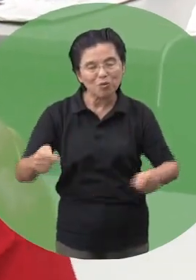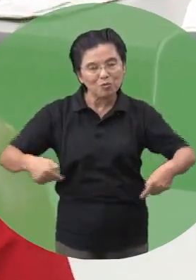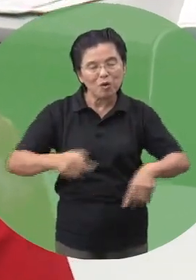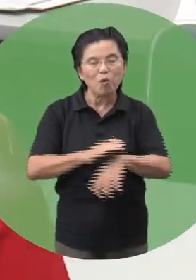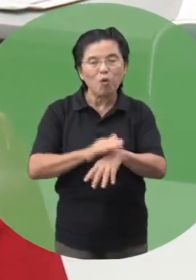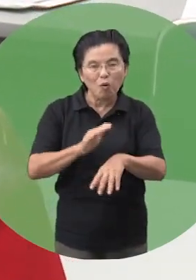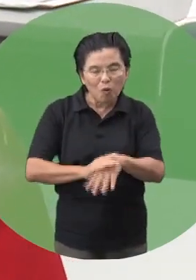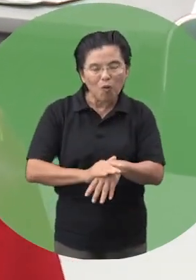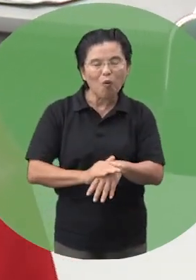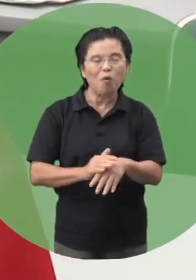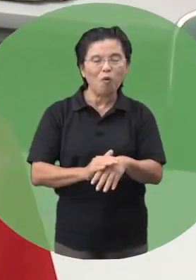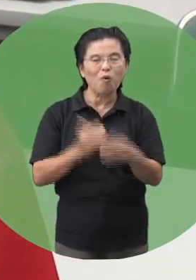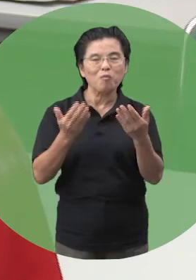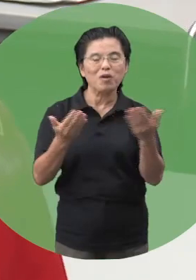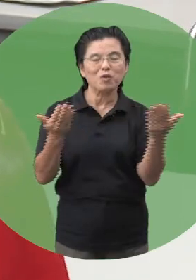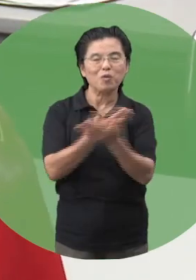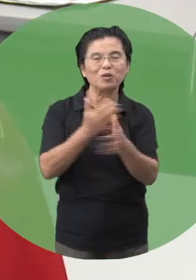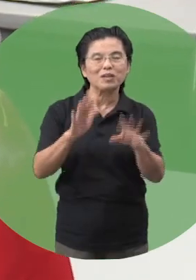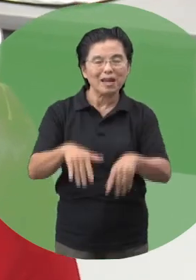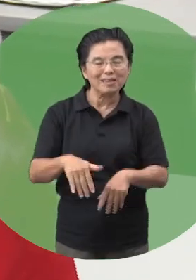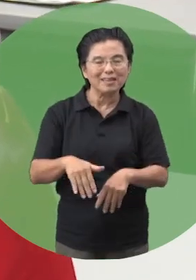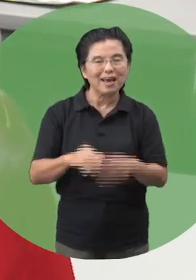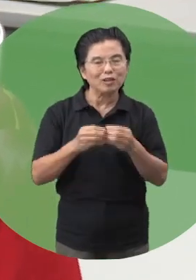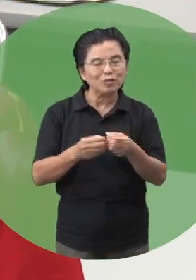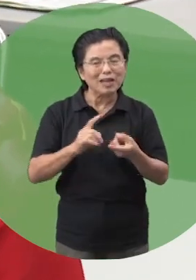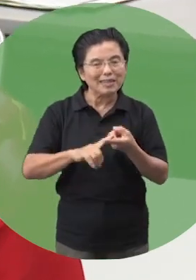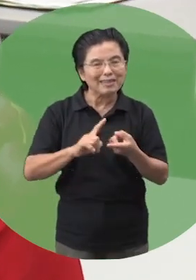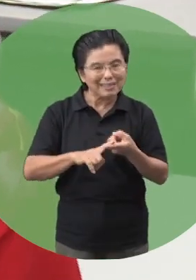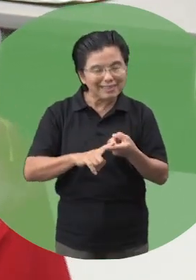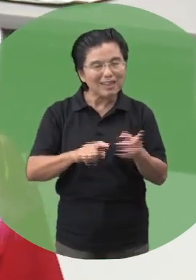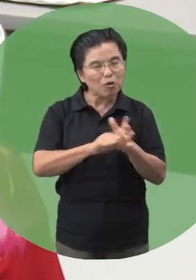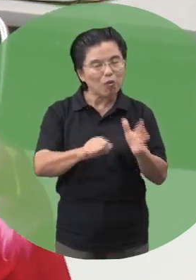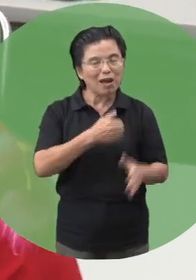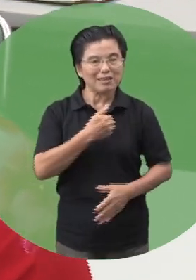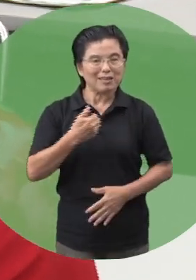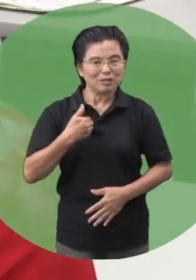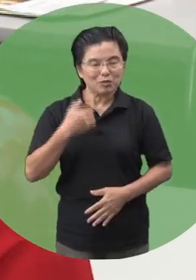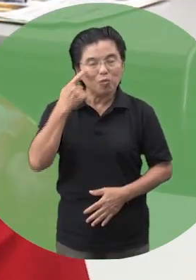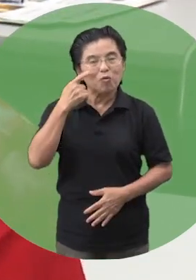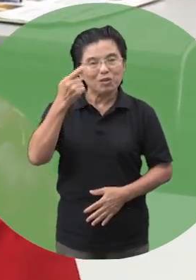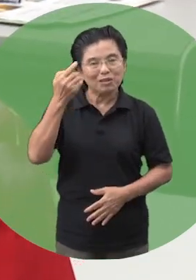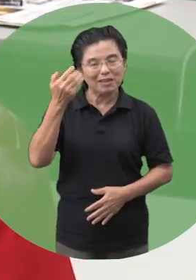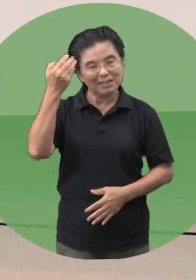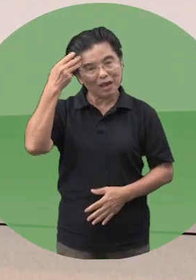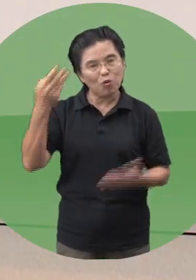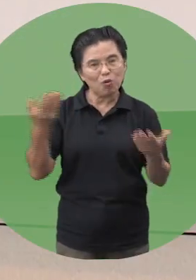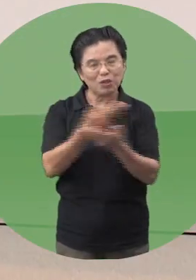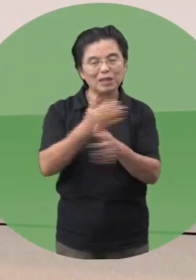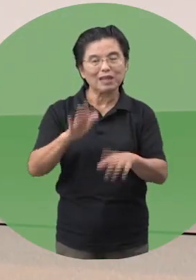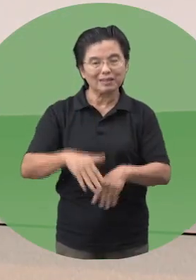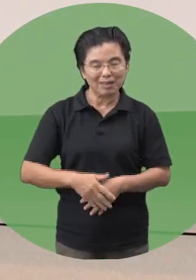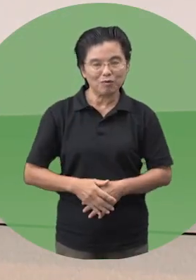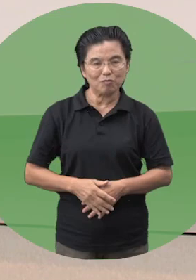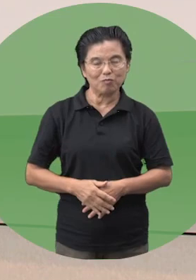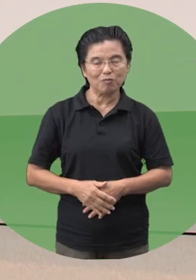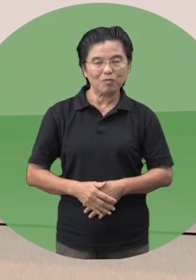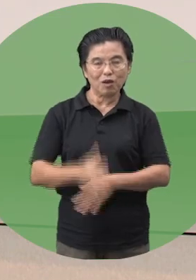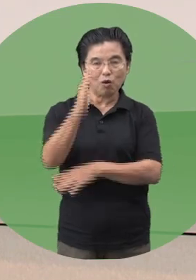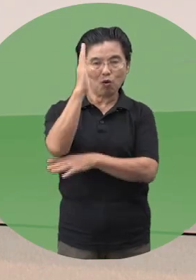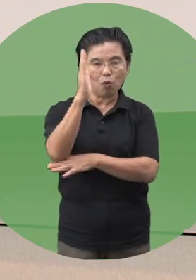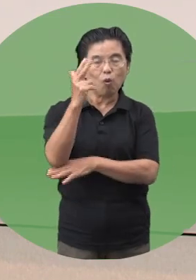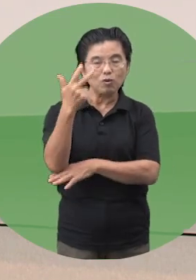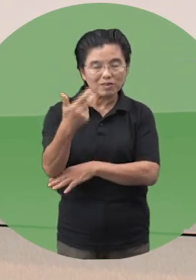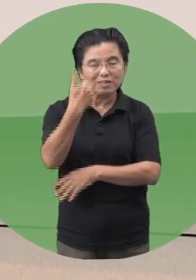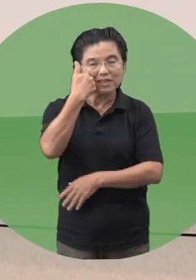後活かしていけそうなことがたくさんあったので参考になりました。 この日の講師を務めたの